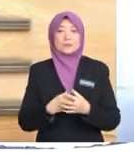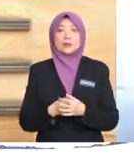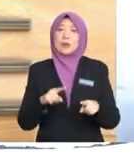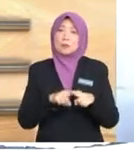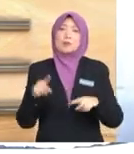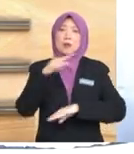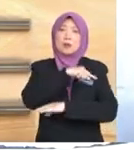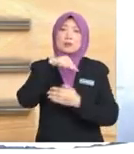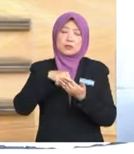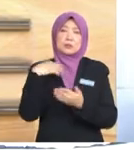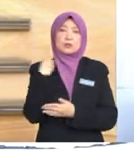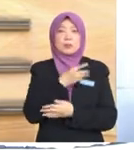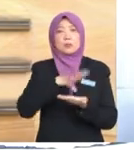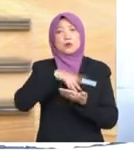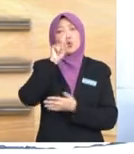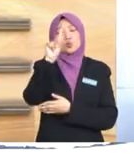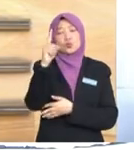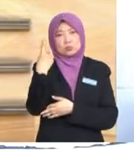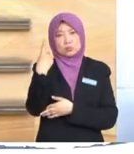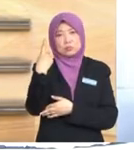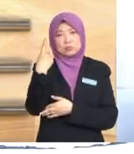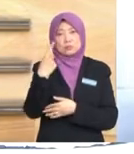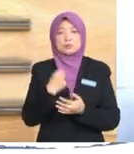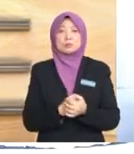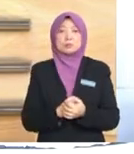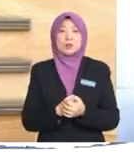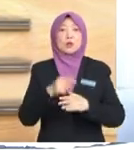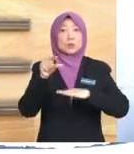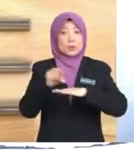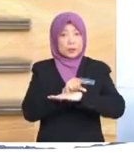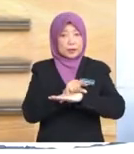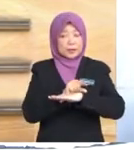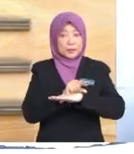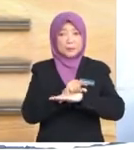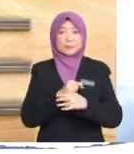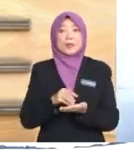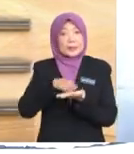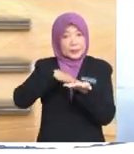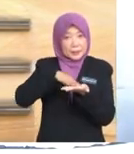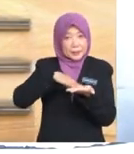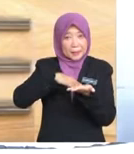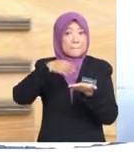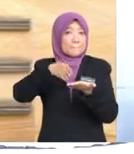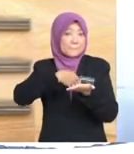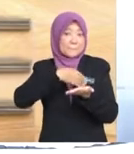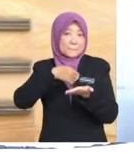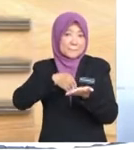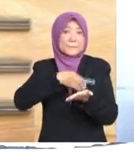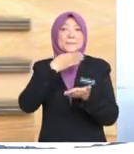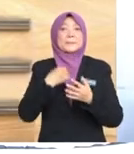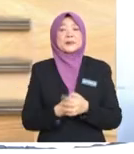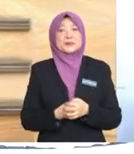ini kita akan belajar satu je, iaitu menggunakan krim mentega ataupun buttercream.